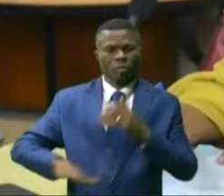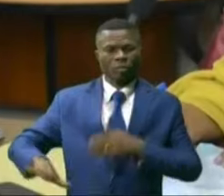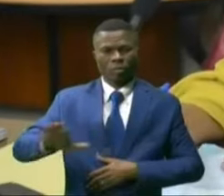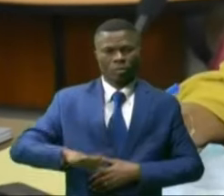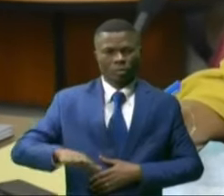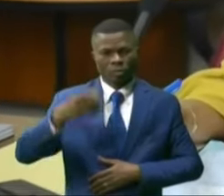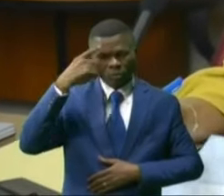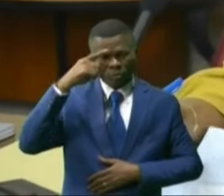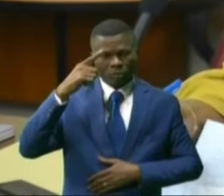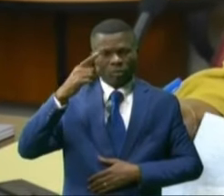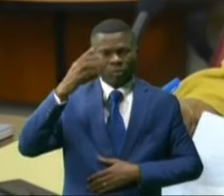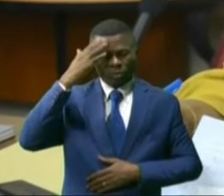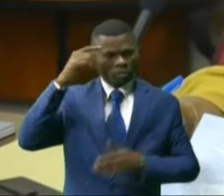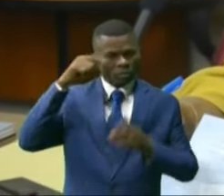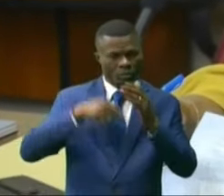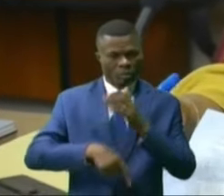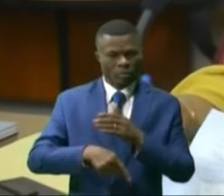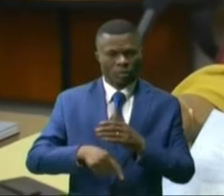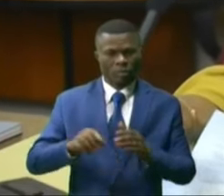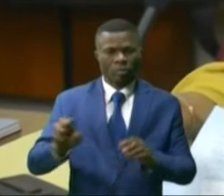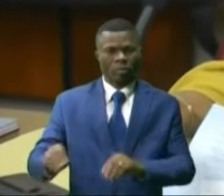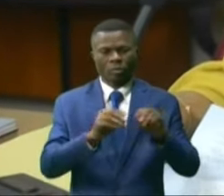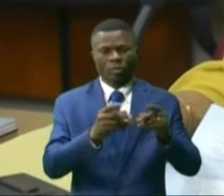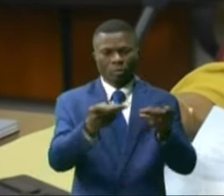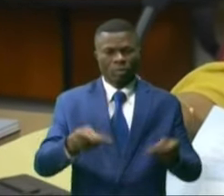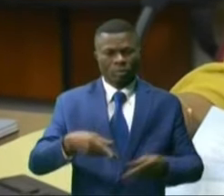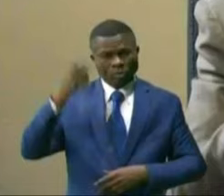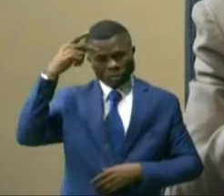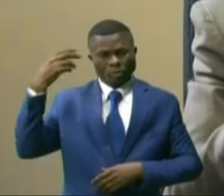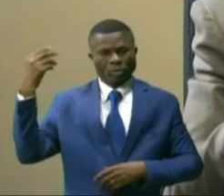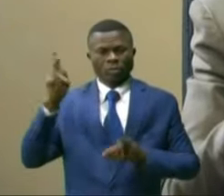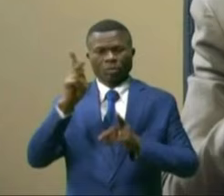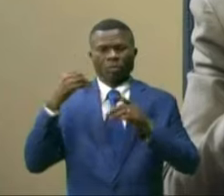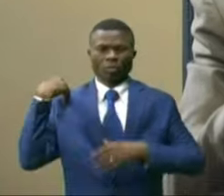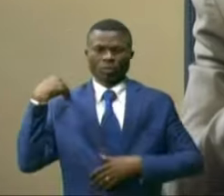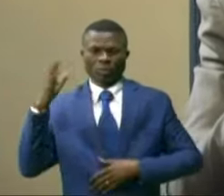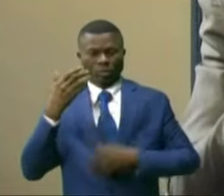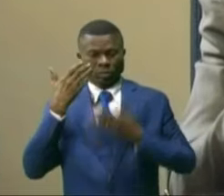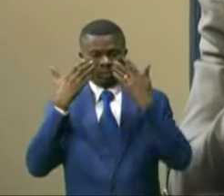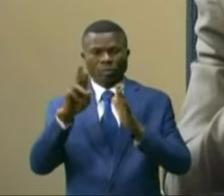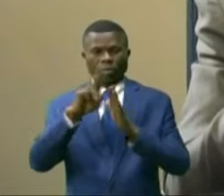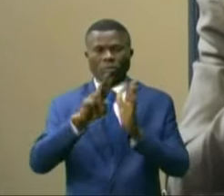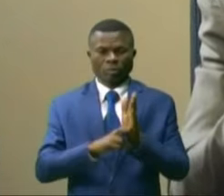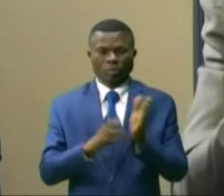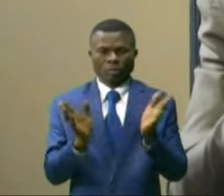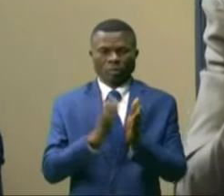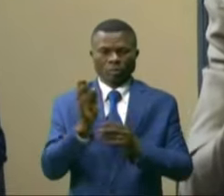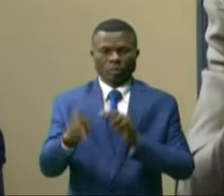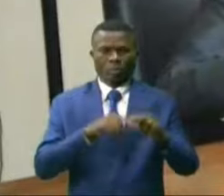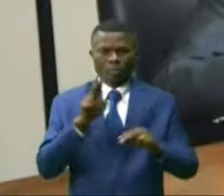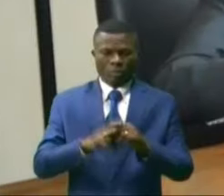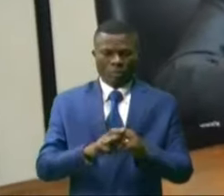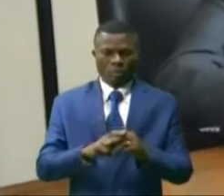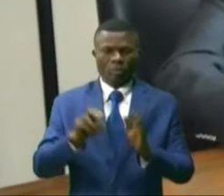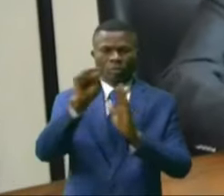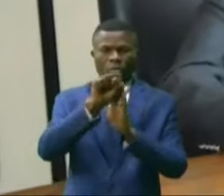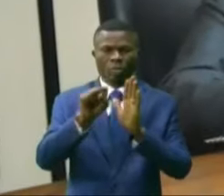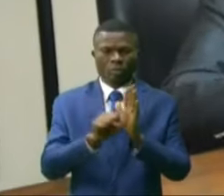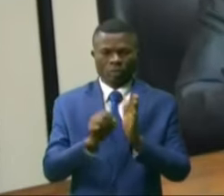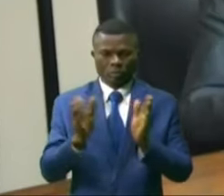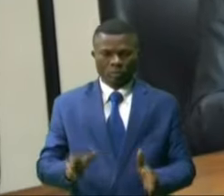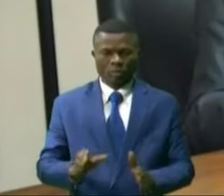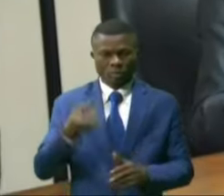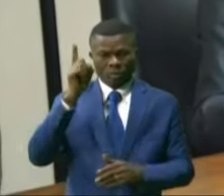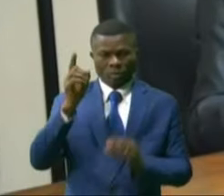une efficience dans la mise en place des politiques publiques, voilà les rôles de l'Institut national des statistiques. Et ses